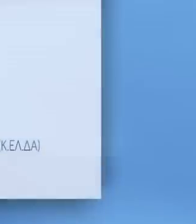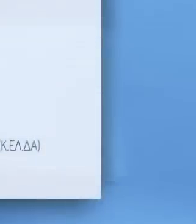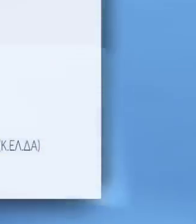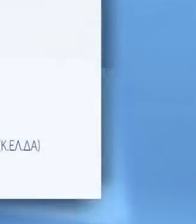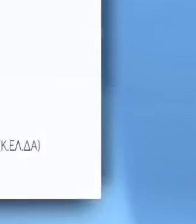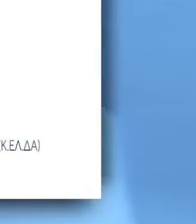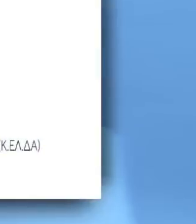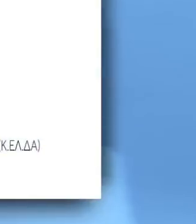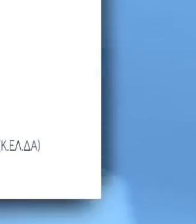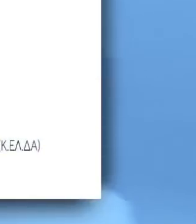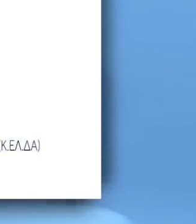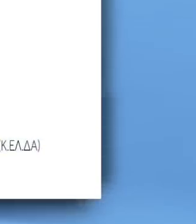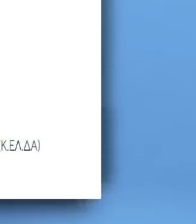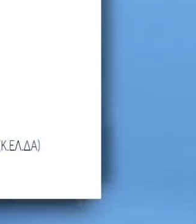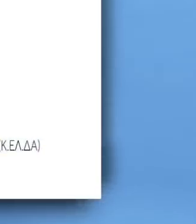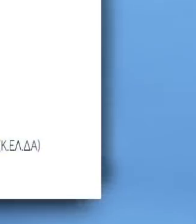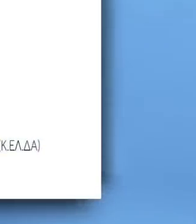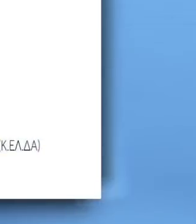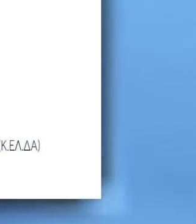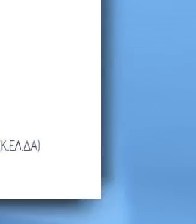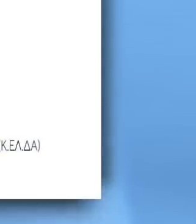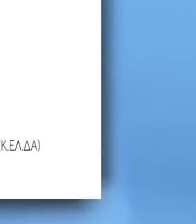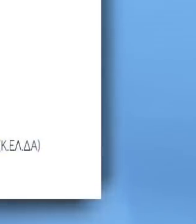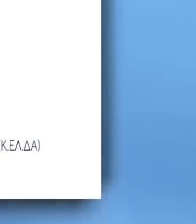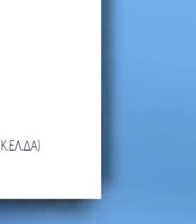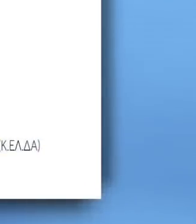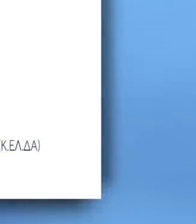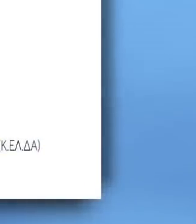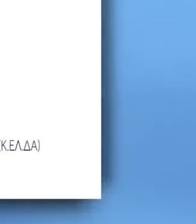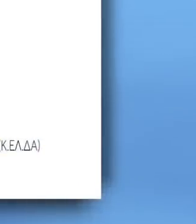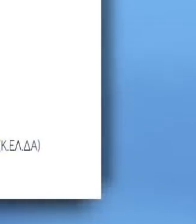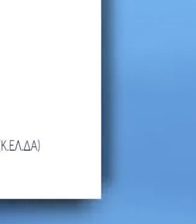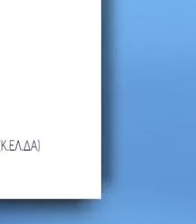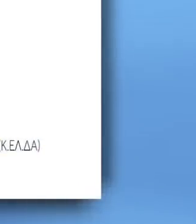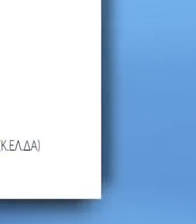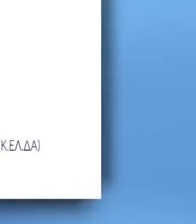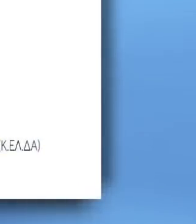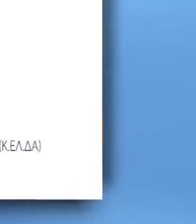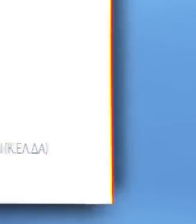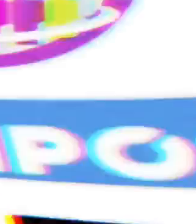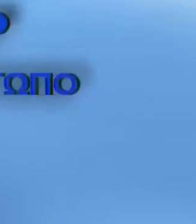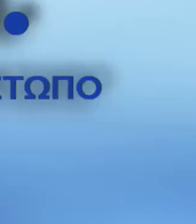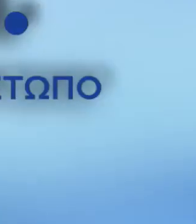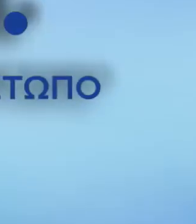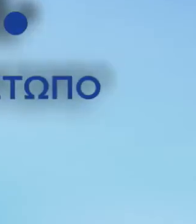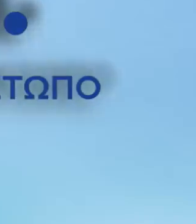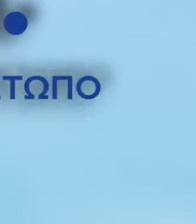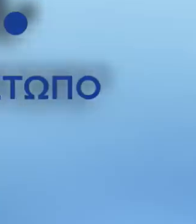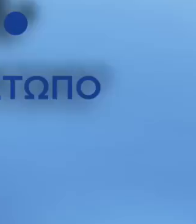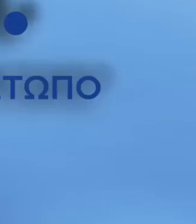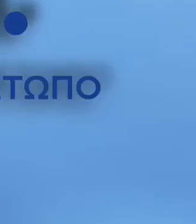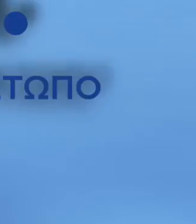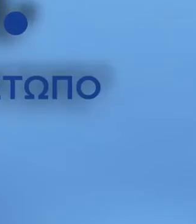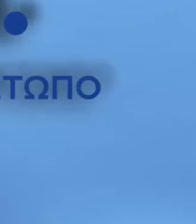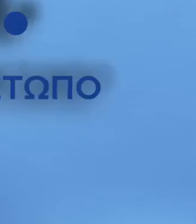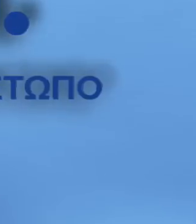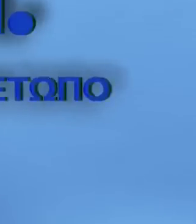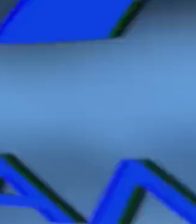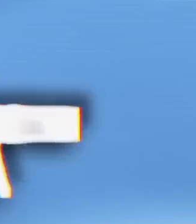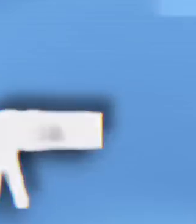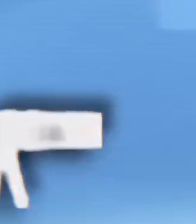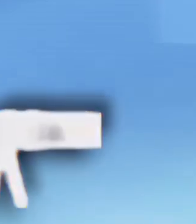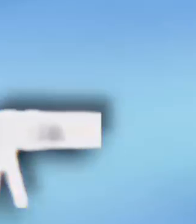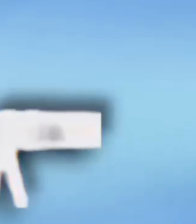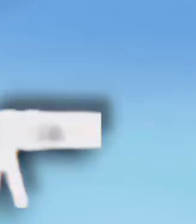Η Συμμαχία Ανατροπής αποτελείται από 7 ανακηρυγμένα κόμματα που ενώθηκαν σε ισότιμη βάση. Ενιαίο Παλαϊκό Μέτωπο, ΕΠΑΜ.